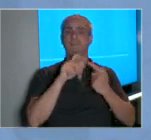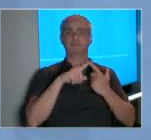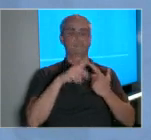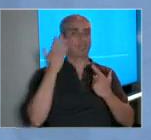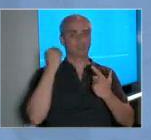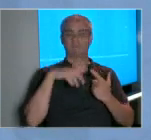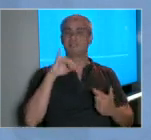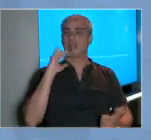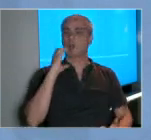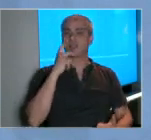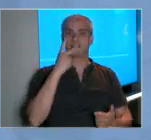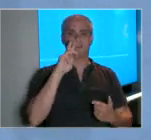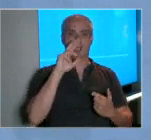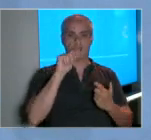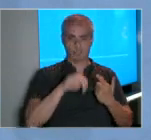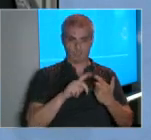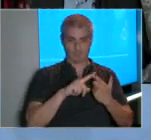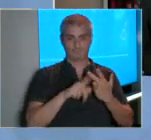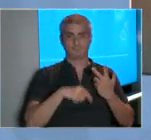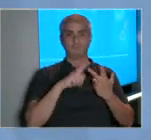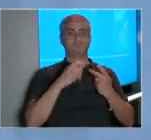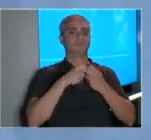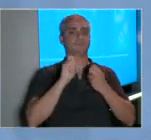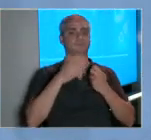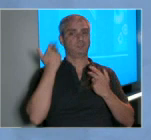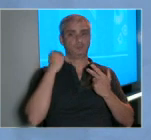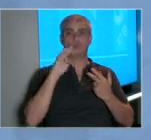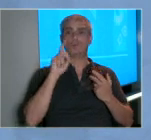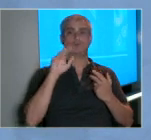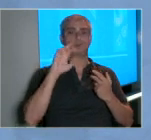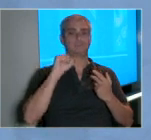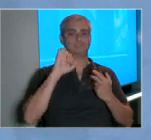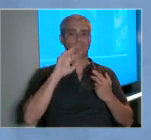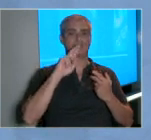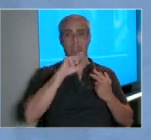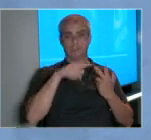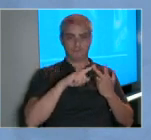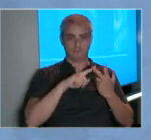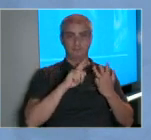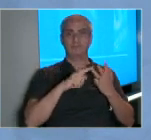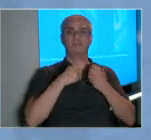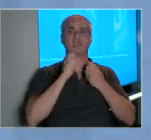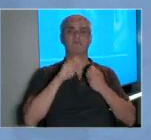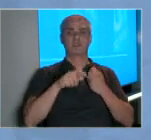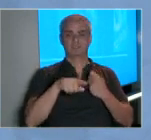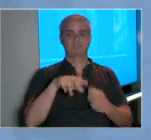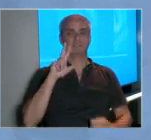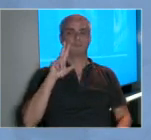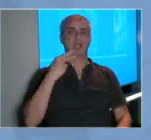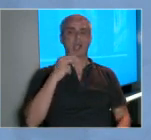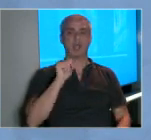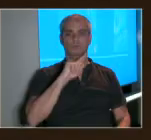הכנסת לשעבר יעל כהן פרן, חבר הכנסת לשעבר מוסי רז וחבר הכנסת